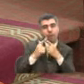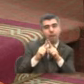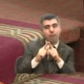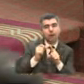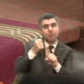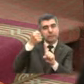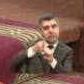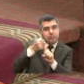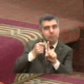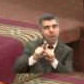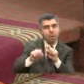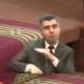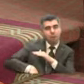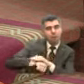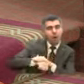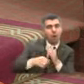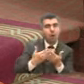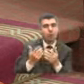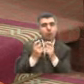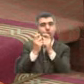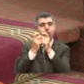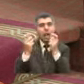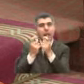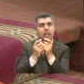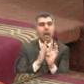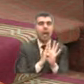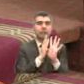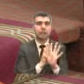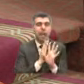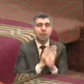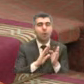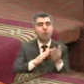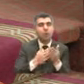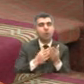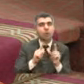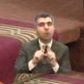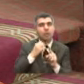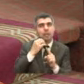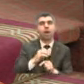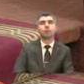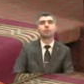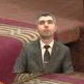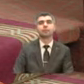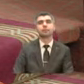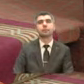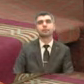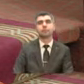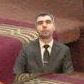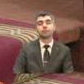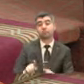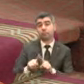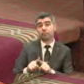للمباريات عن طريق إشراك شركات الحراسة في تنظيم وتأمين المباريات. طبعا هناك